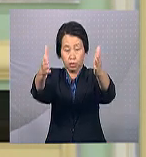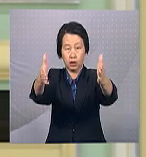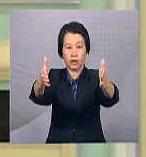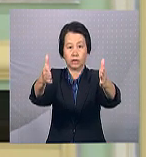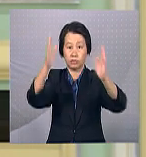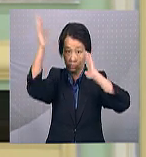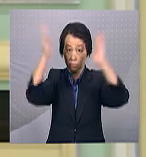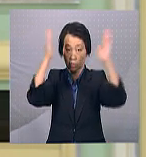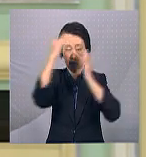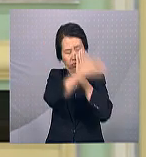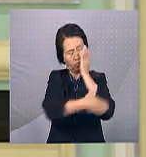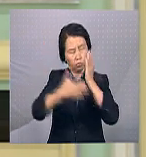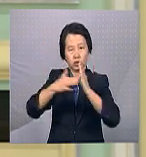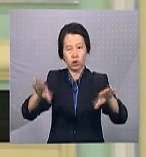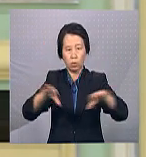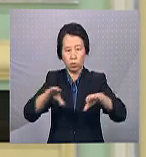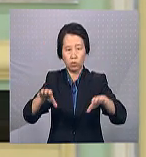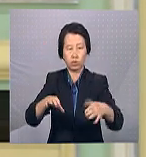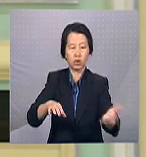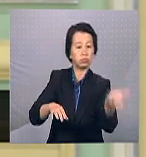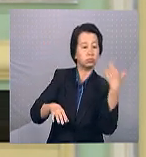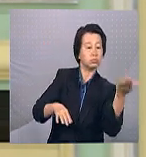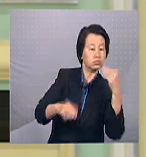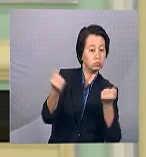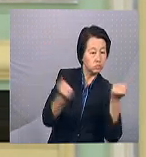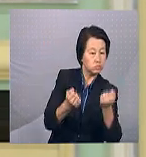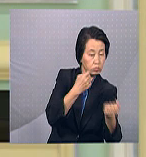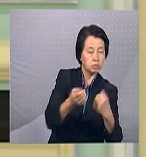dan melakukan pemeriksaan ke atas